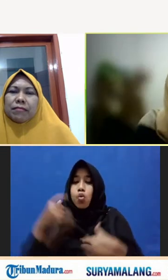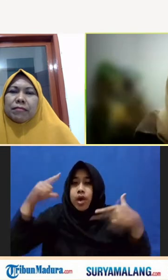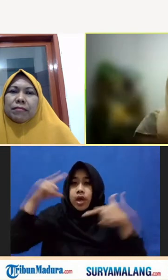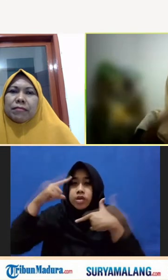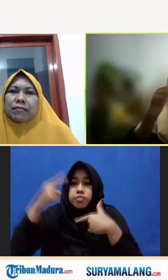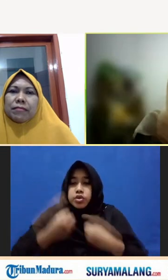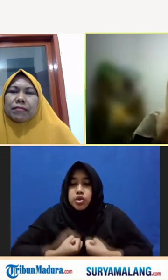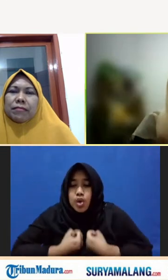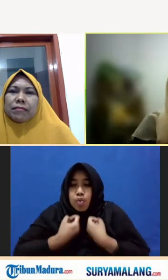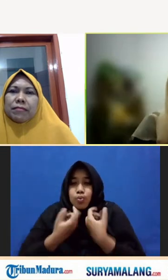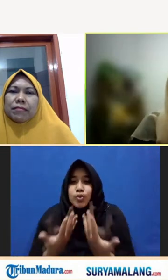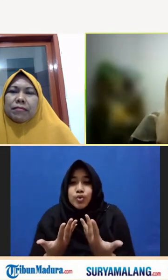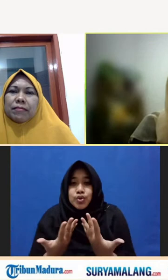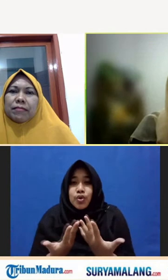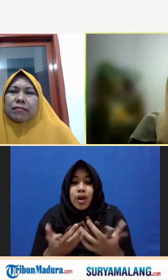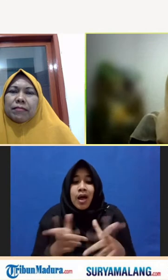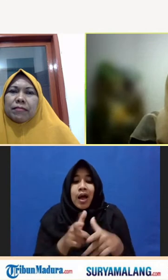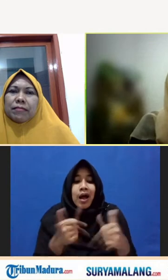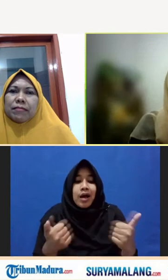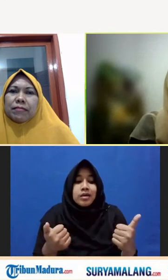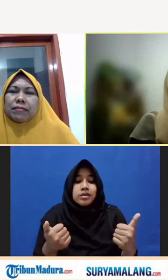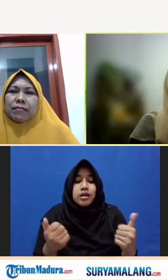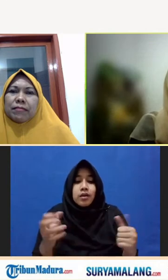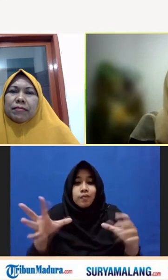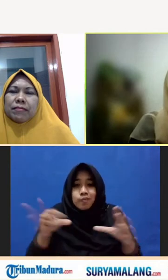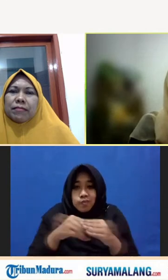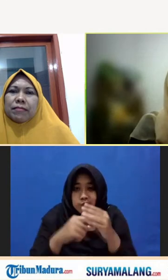hasil dari tiga hal tadi.